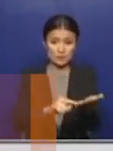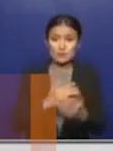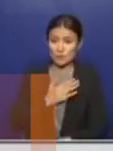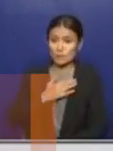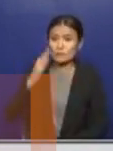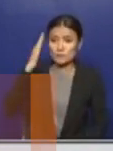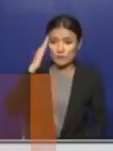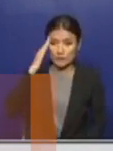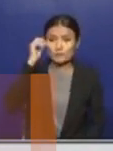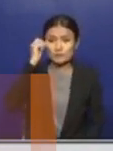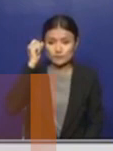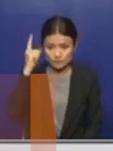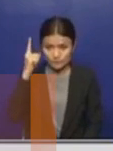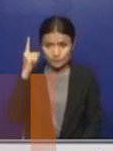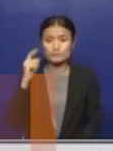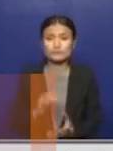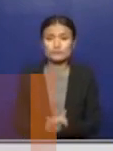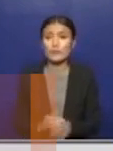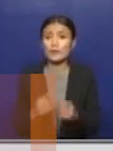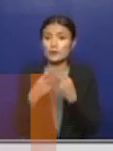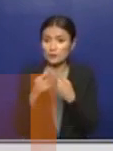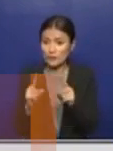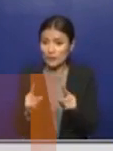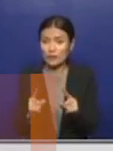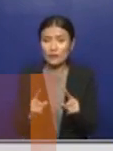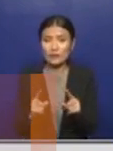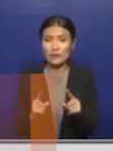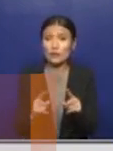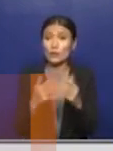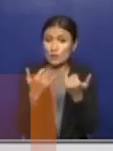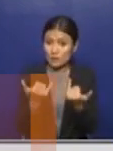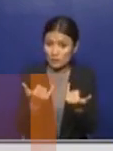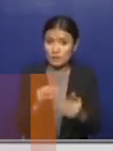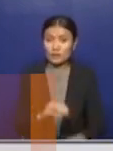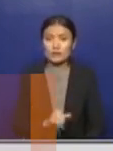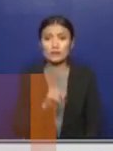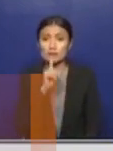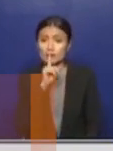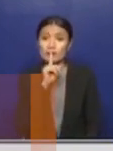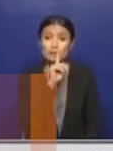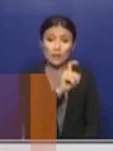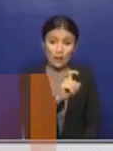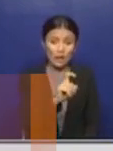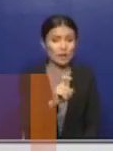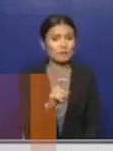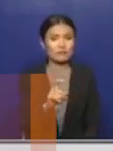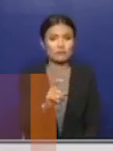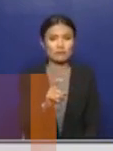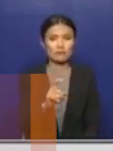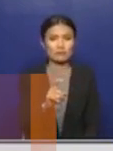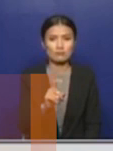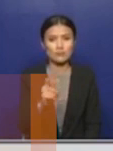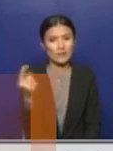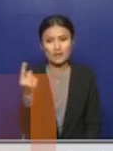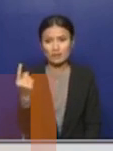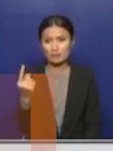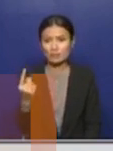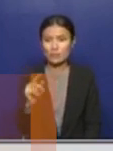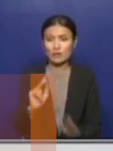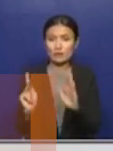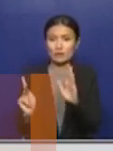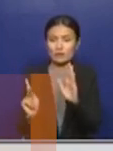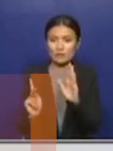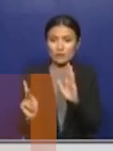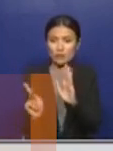ข้าใจแต่ว่าการถามตอบกระทู้เพียงฝ่ายเดียวนี่ไม่มีข้อบังคับรองรับฉะนั้นถ้าประธาน